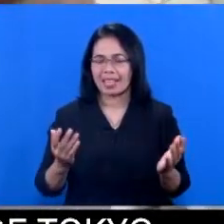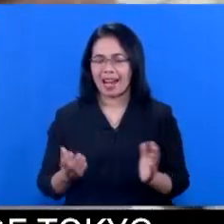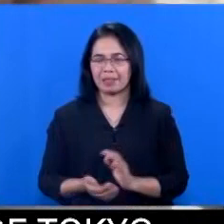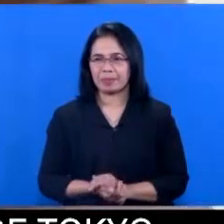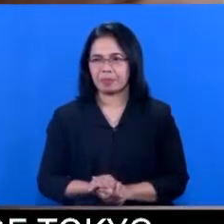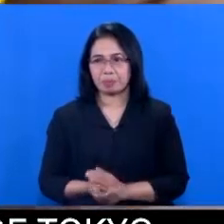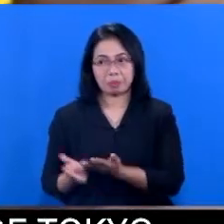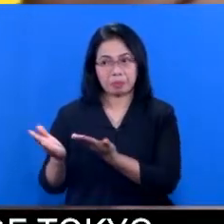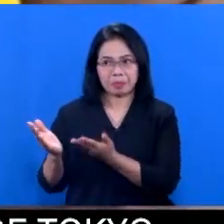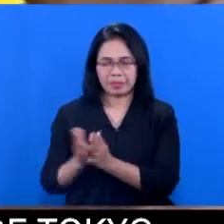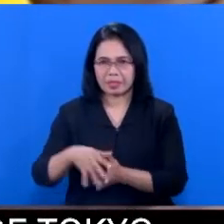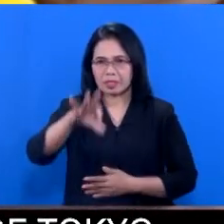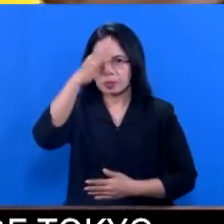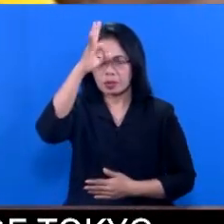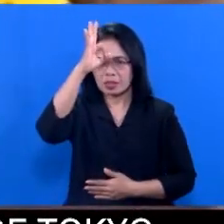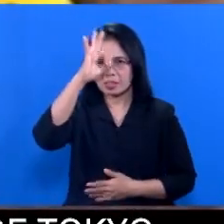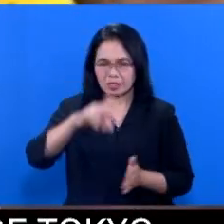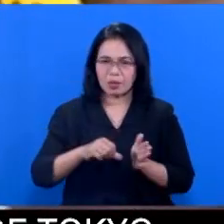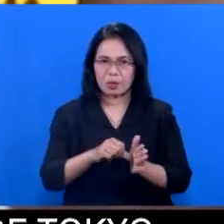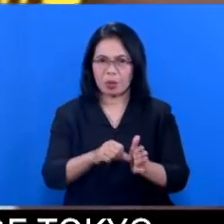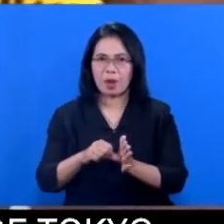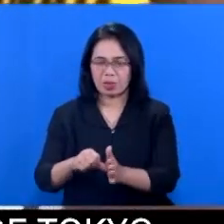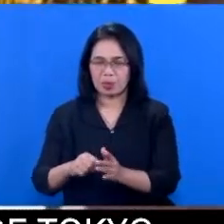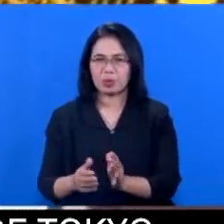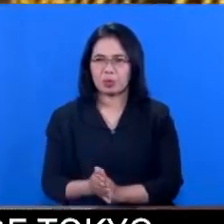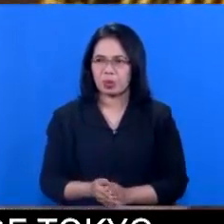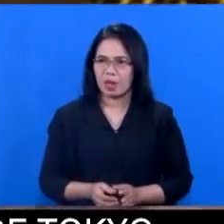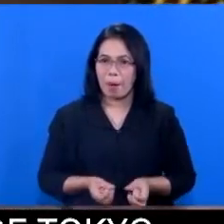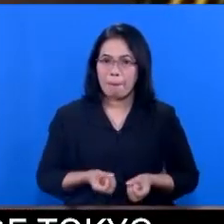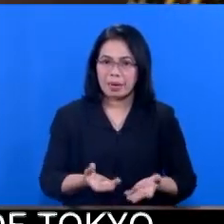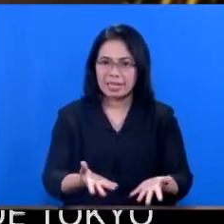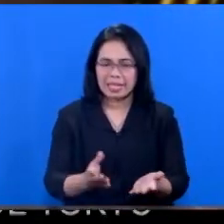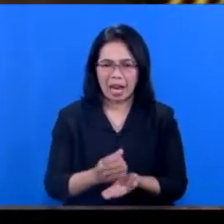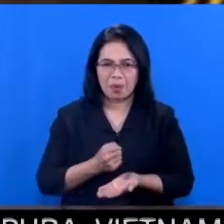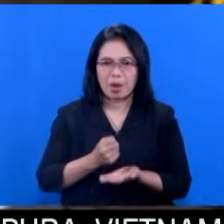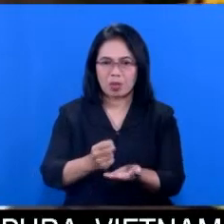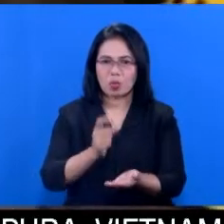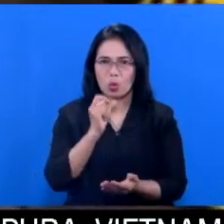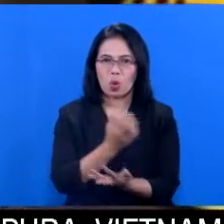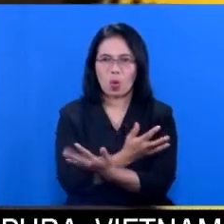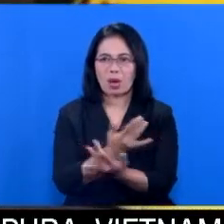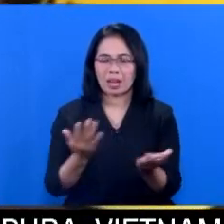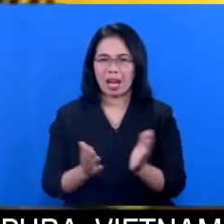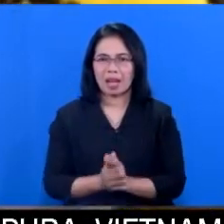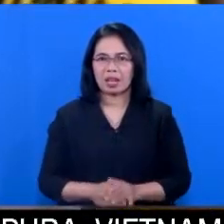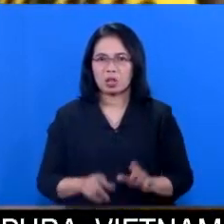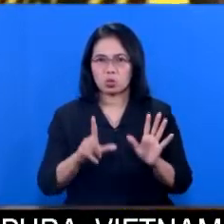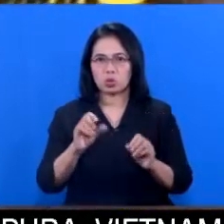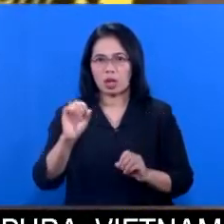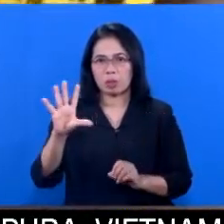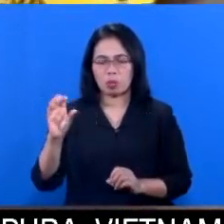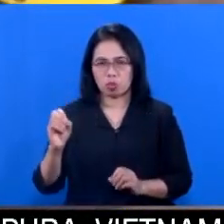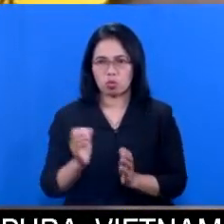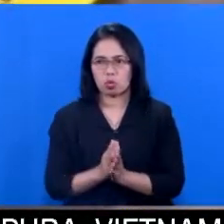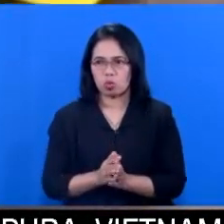oleh Babin Kaptipmas Polres Blitar Kota ke rumah warga penerima. Sebanyak 750 paket daging kurban merupakan